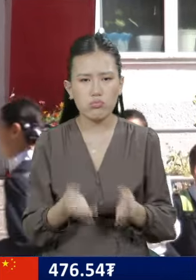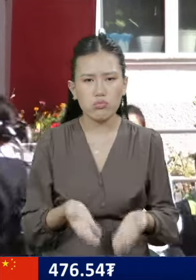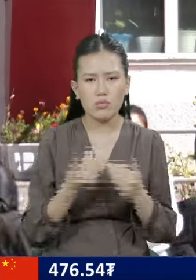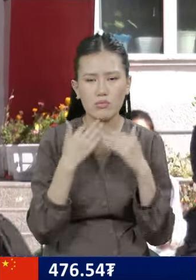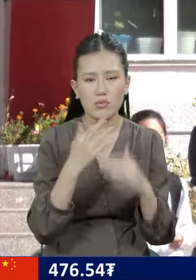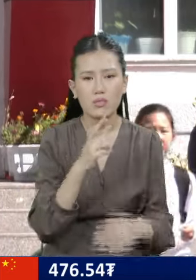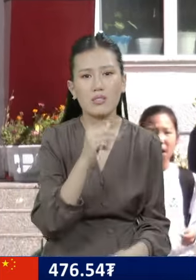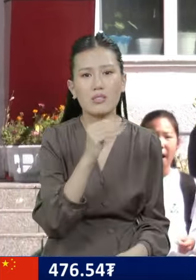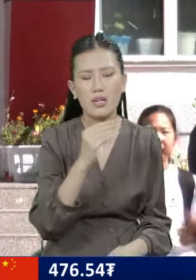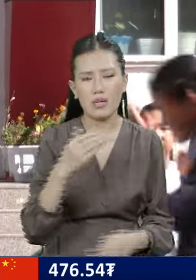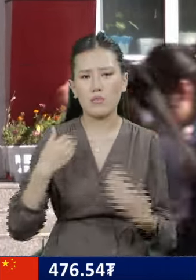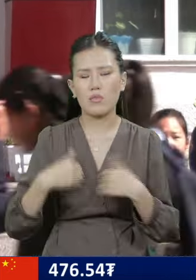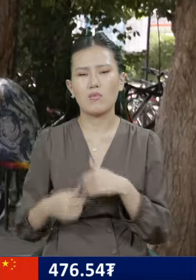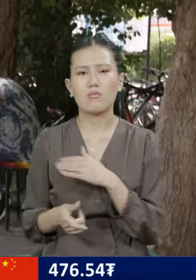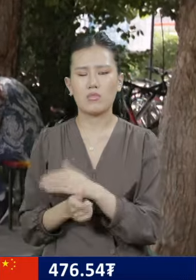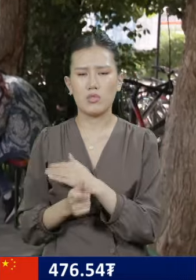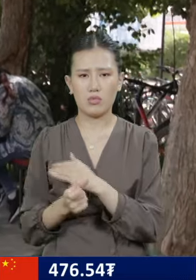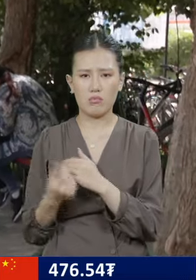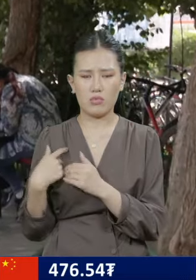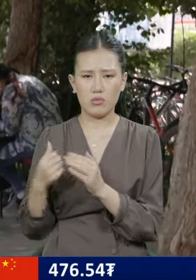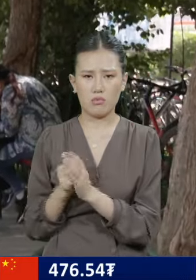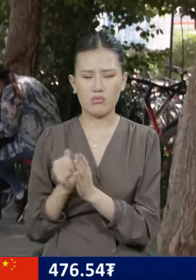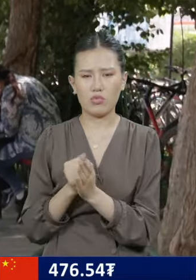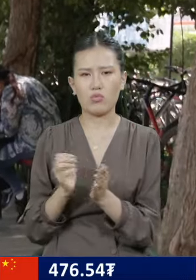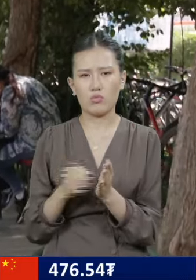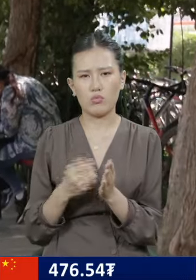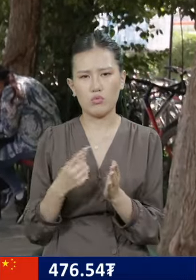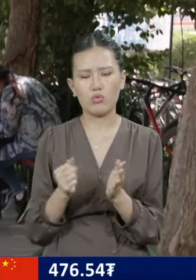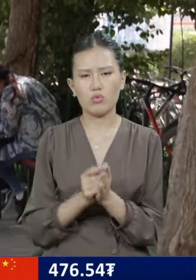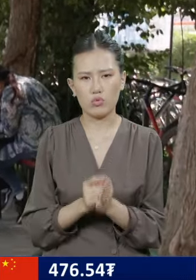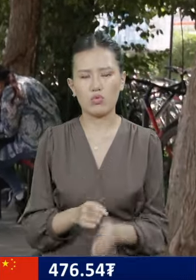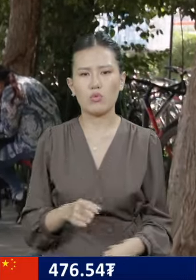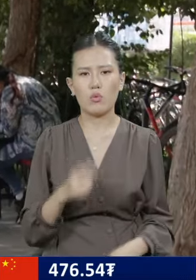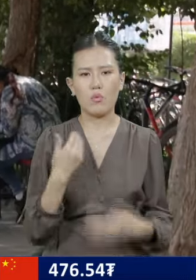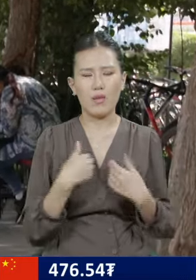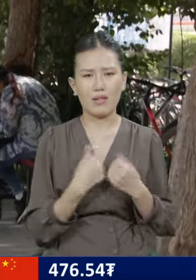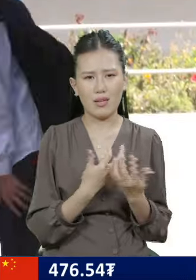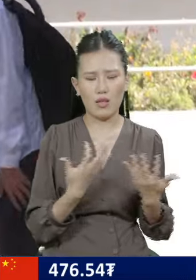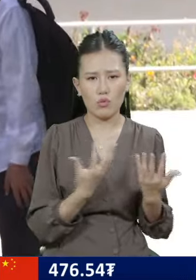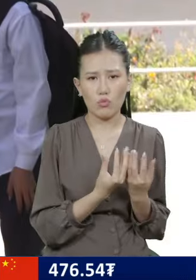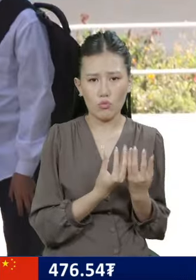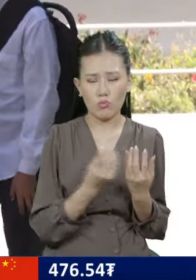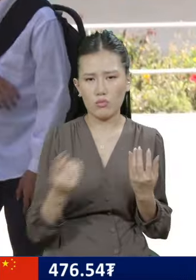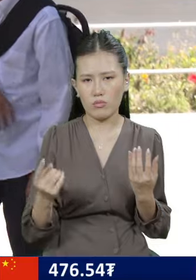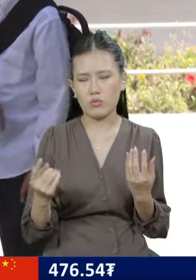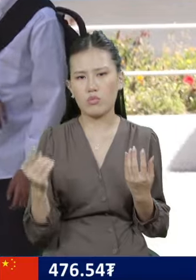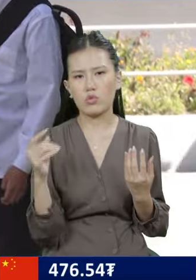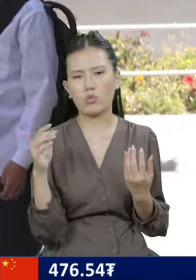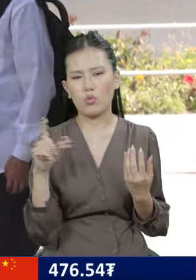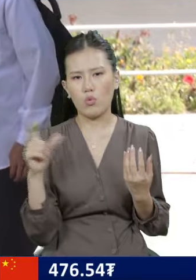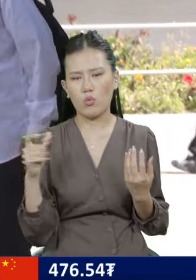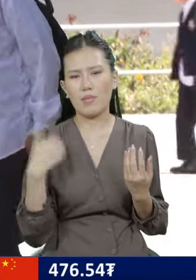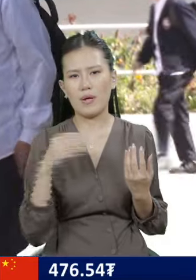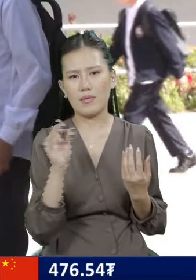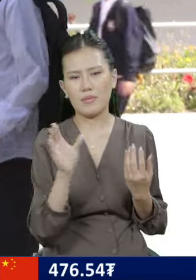бол багш мэрэгжлийн хамгийн чухал шалгуур билээ. За хүний нөөцийн дутагдлыг нөхөр гаргасан энэ хүү журам нь богино хугацаанд гал унтрааж болох